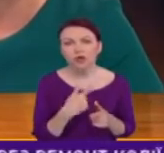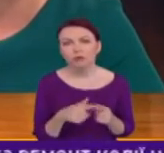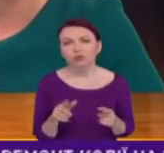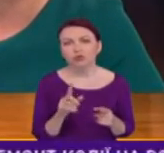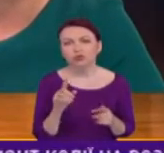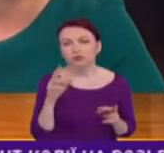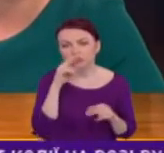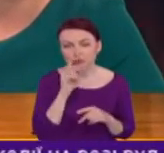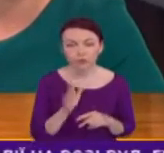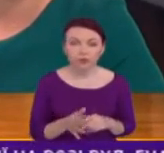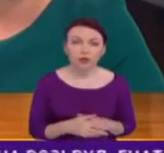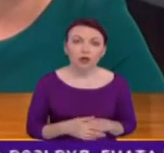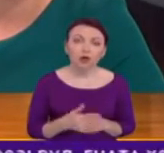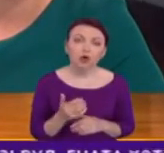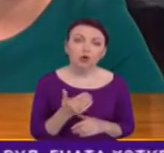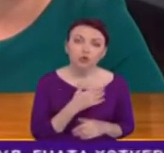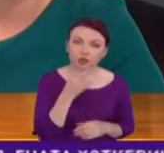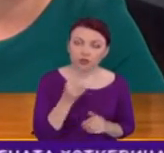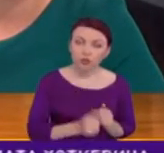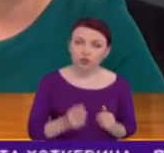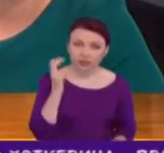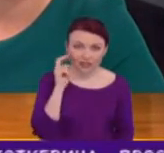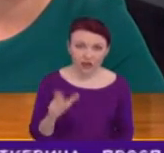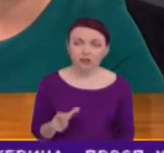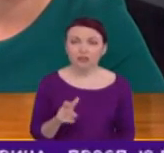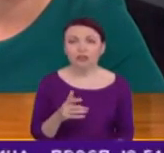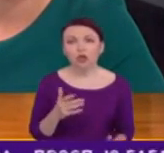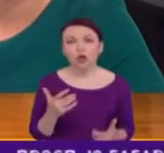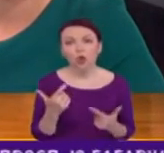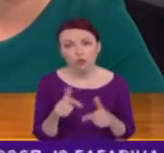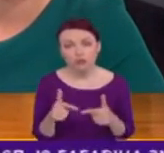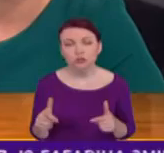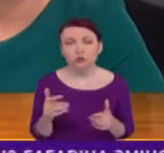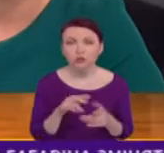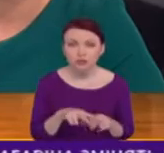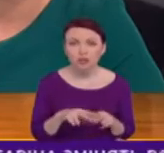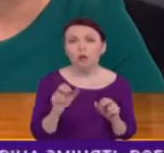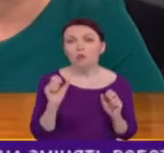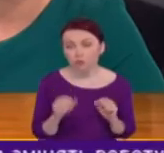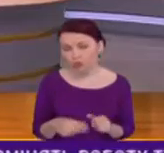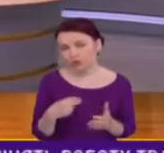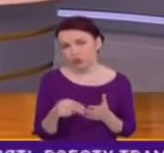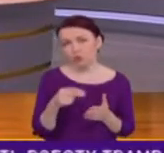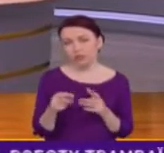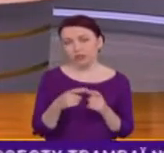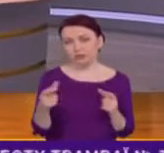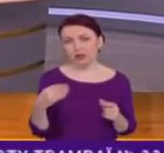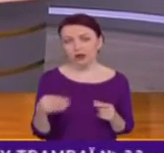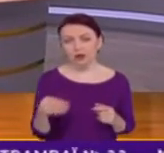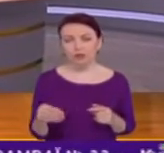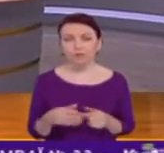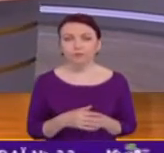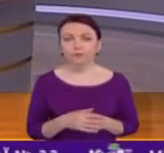негаразд. Я вам хочу сказати, що кожен киянин і гості столиці можуть вже купляти смарт-карт і